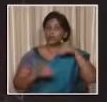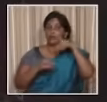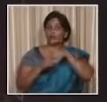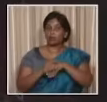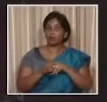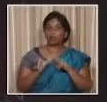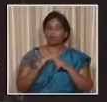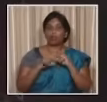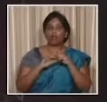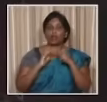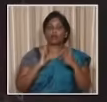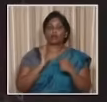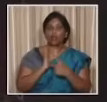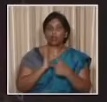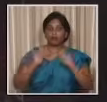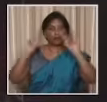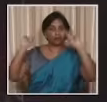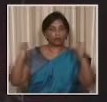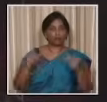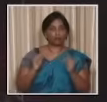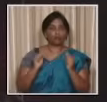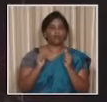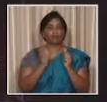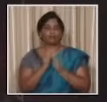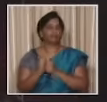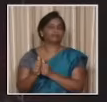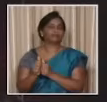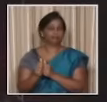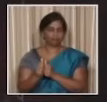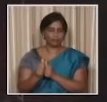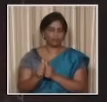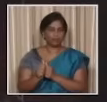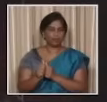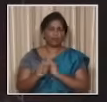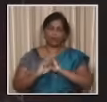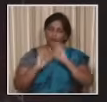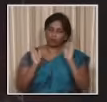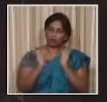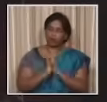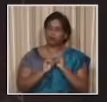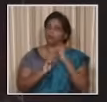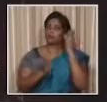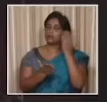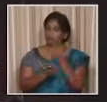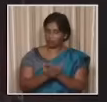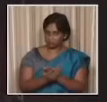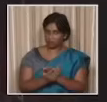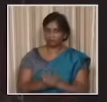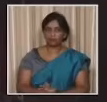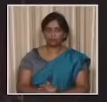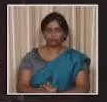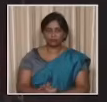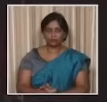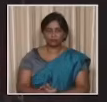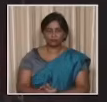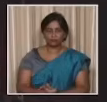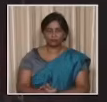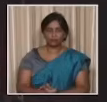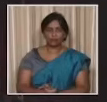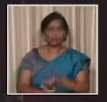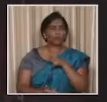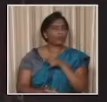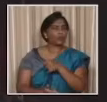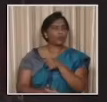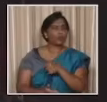අභ්‍යන්තර විගණක වරහන් ඇතුලේ ආවරණ මම මේ සියලු දේ හැන්සාත් ගත කරනවා සභාගත කරනවා දැන්